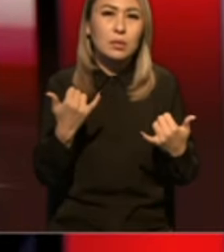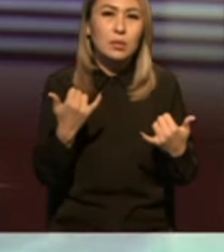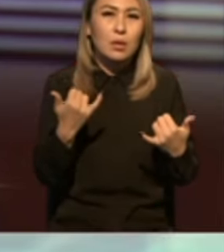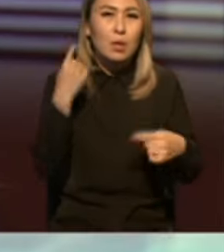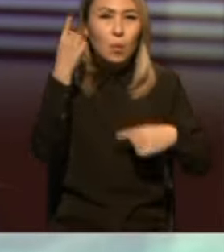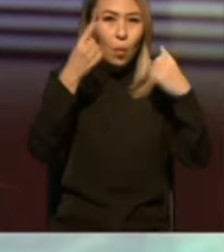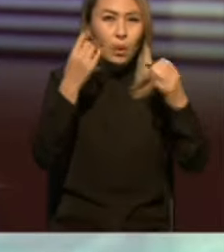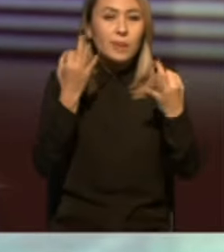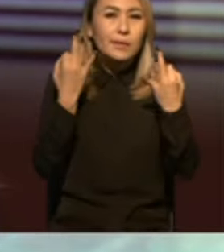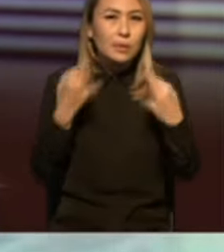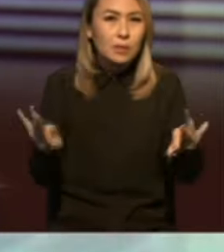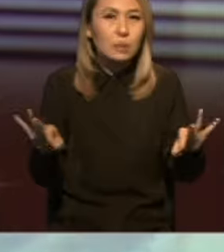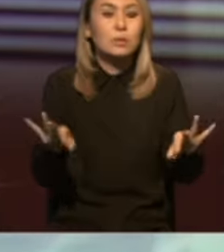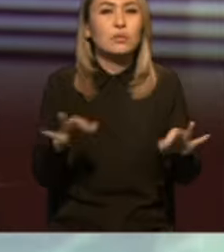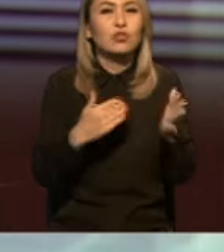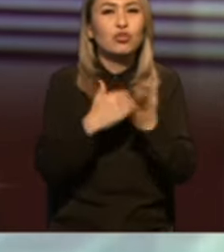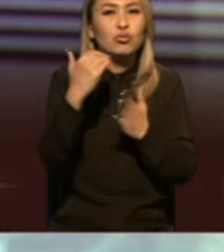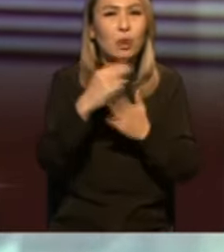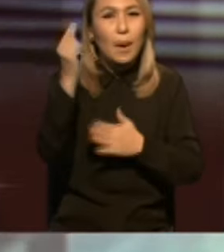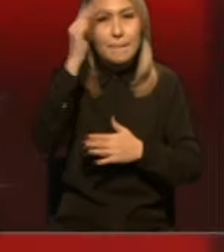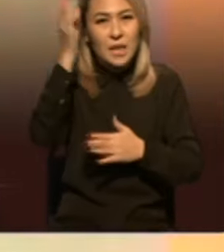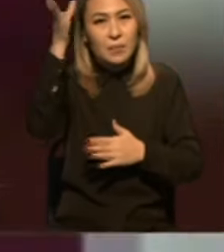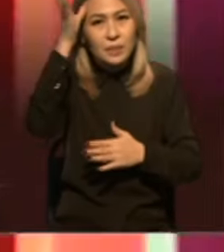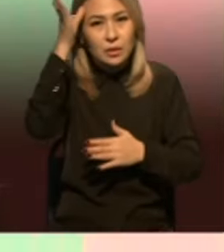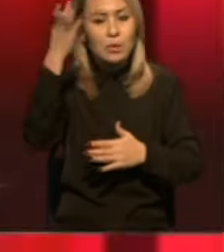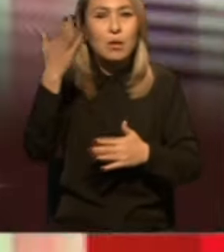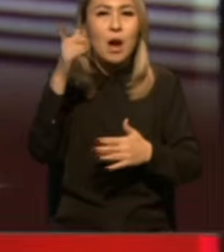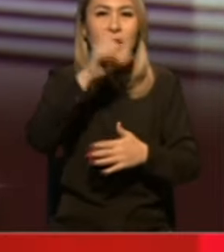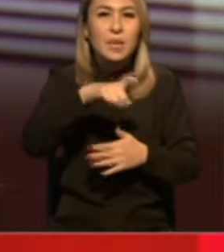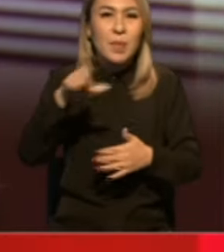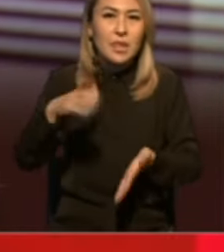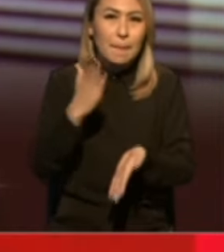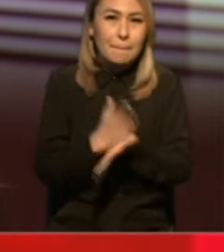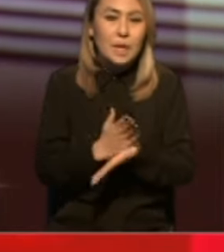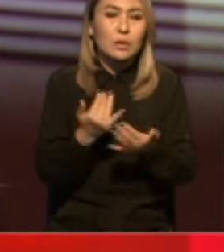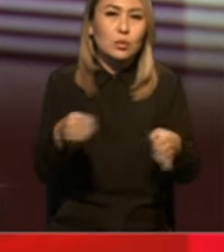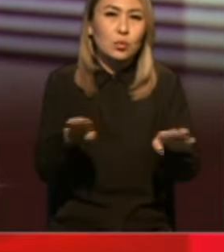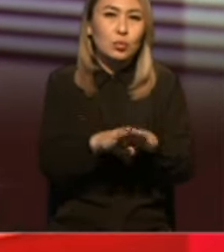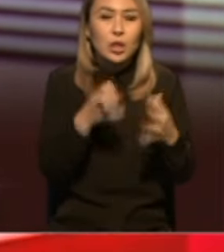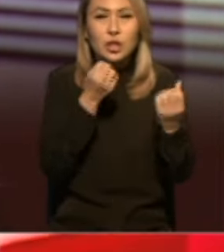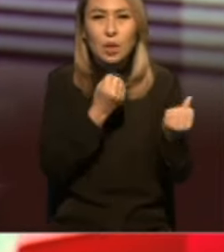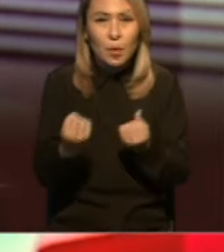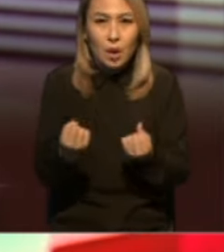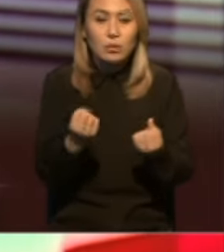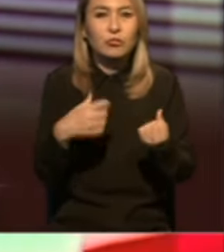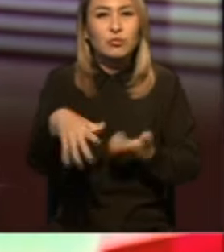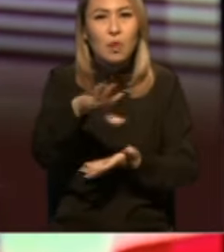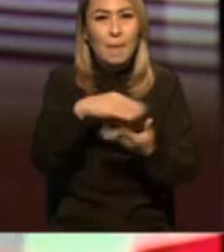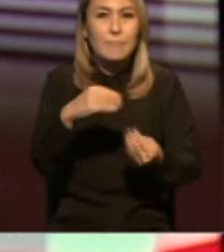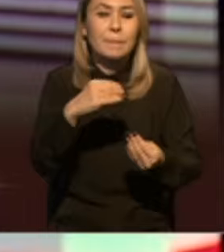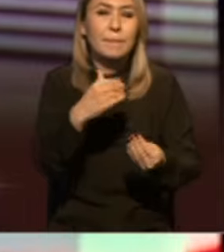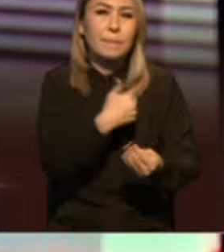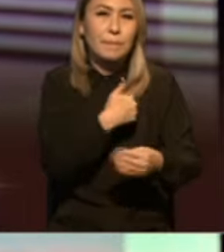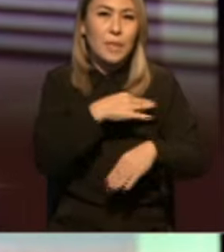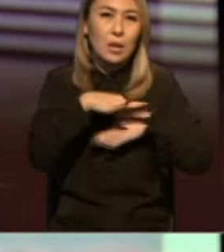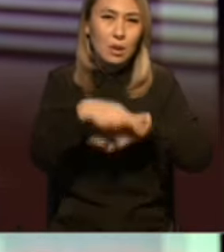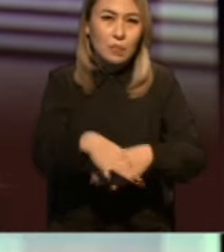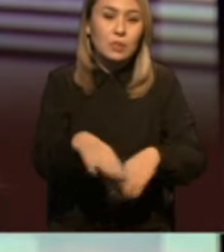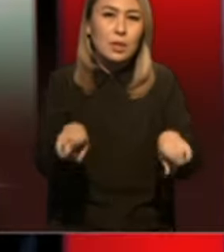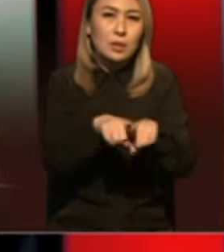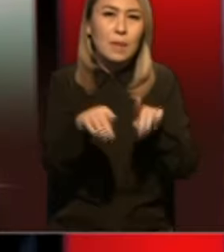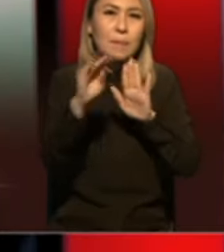ойлар еркін, жоғары білімді азаматтар бар. Осыларды осы аймақта ұстап қалып, олардың барынша әлеуетін қолдану. Осындай